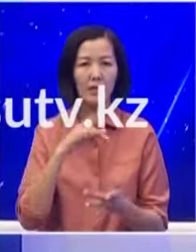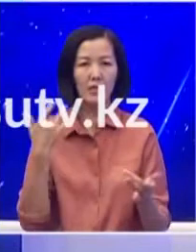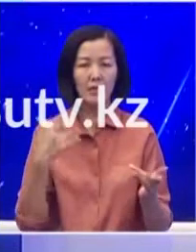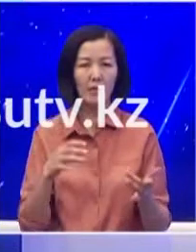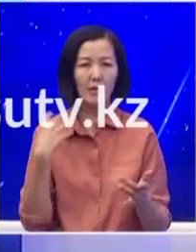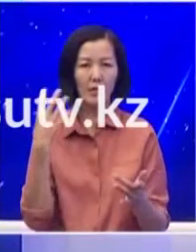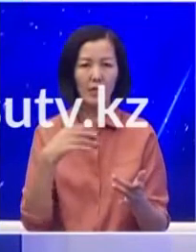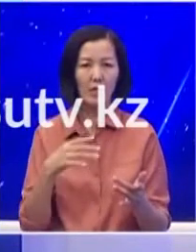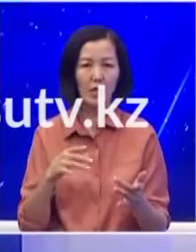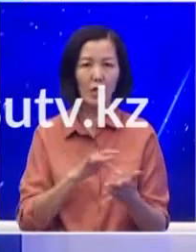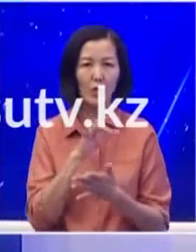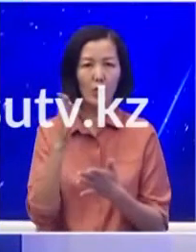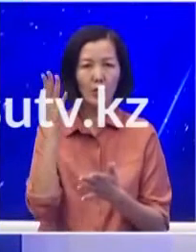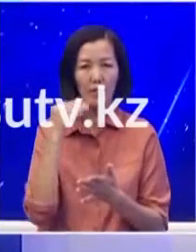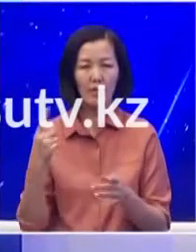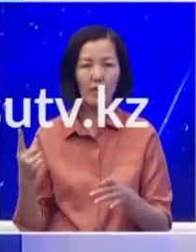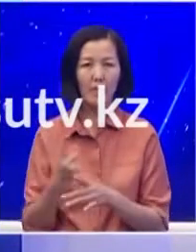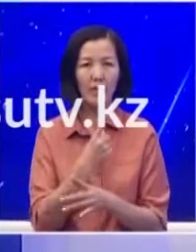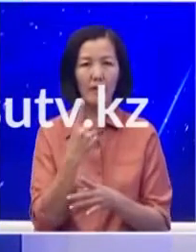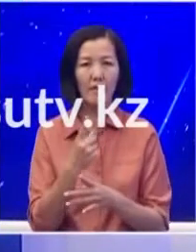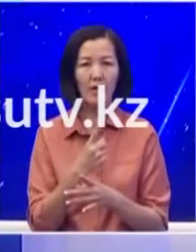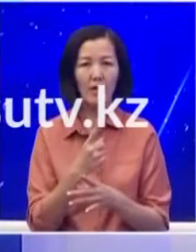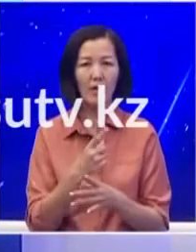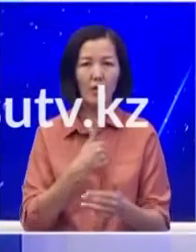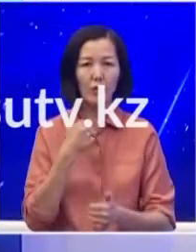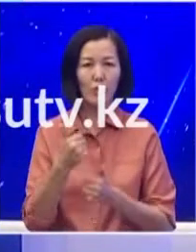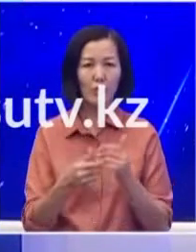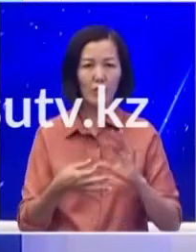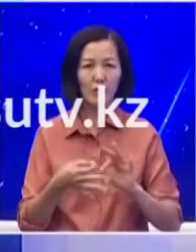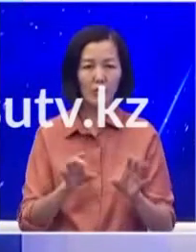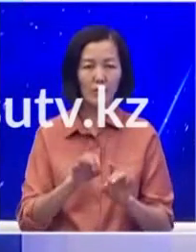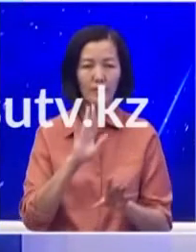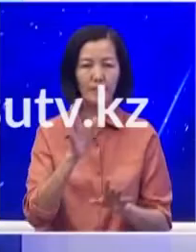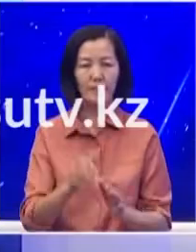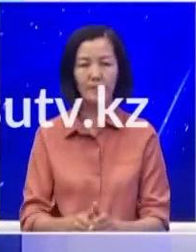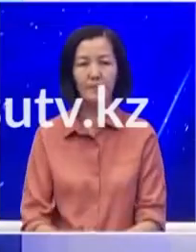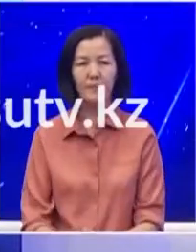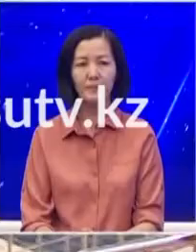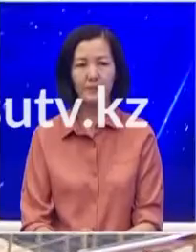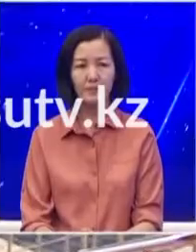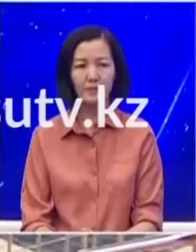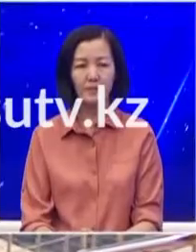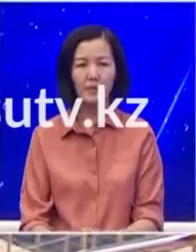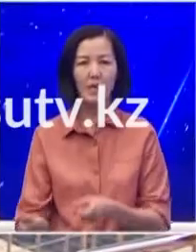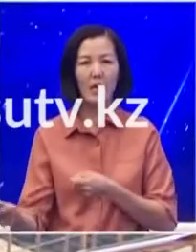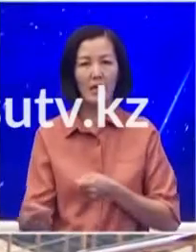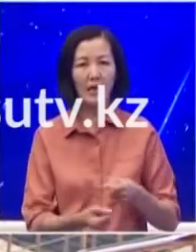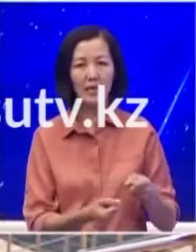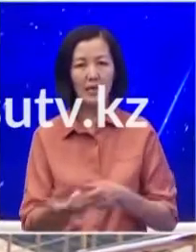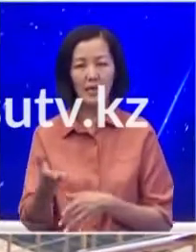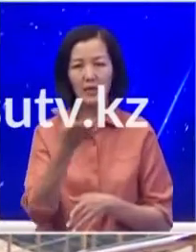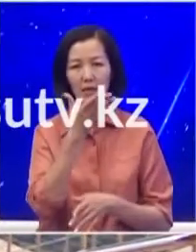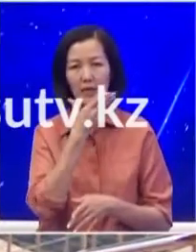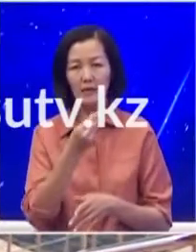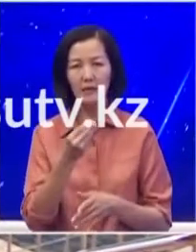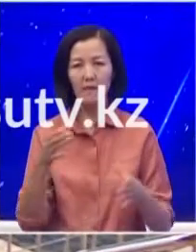областей и города Алматы. О первых шагах престижного турнира расскажет Лилия Штогрина. Хоккей на траве – это красивый, динамичный